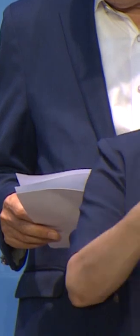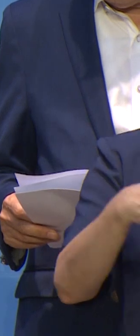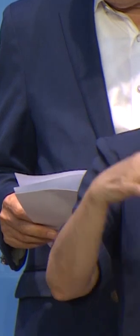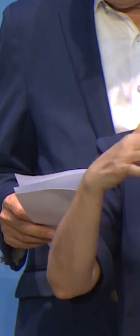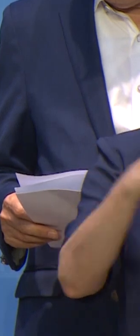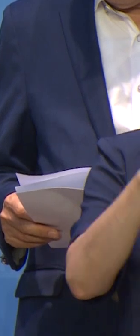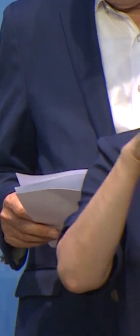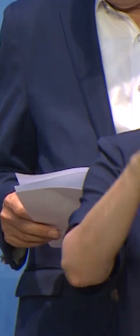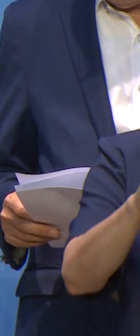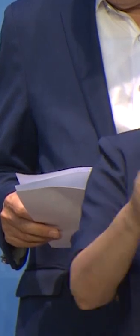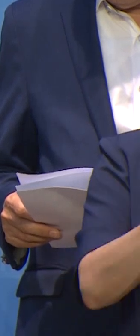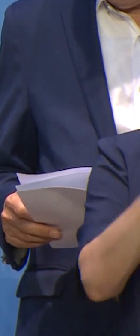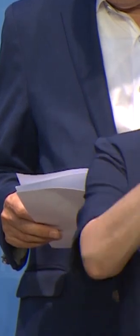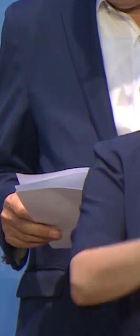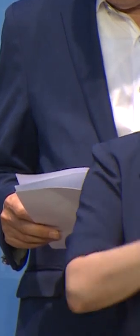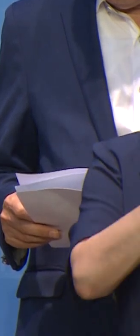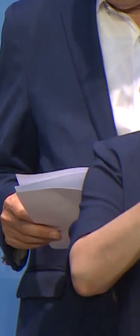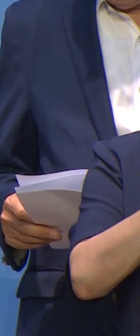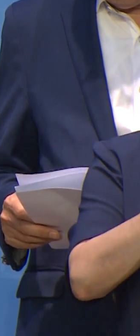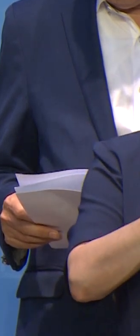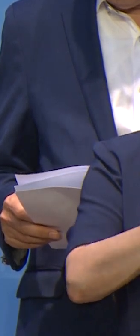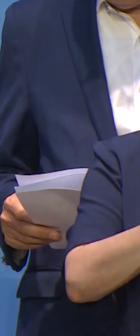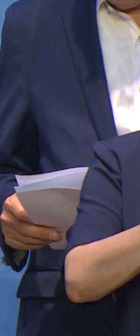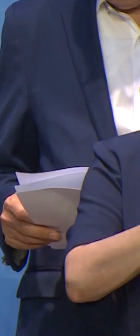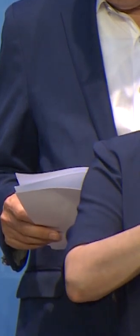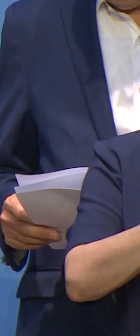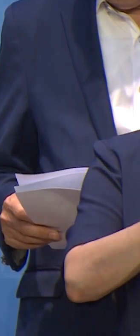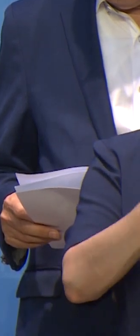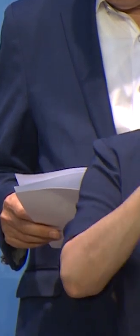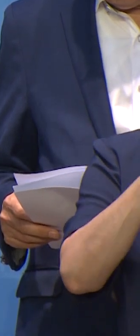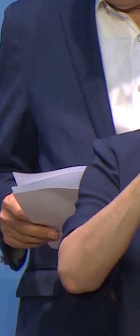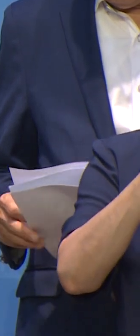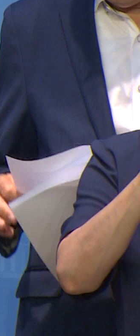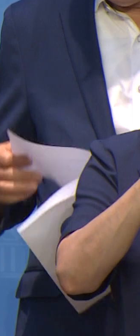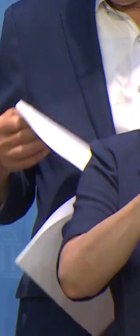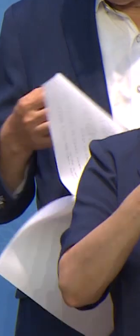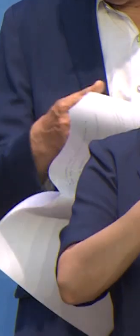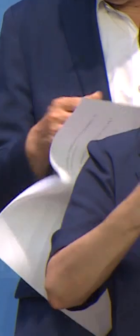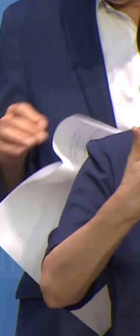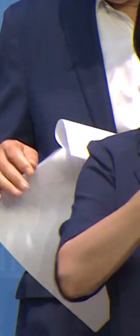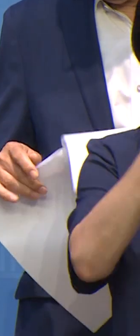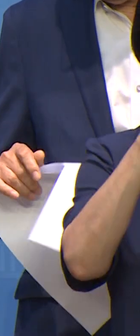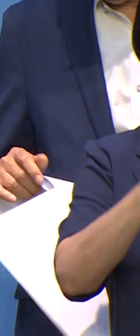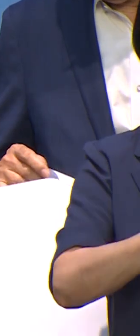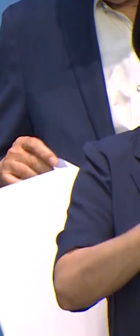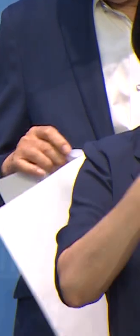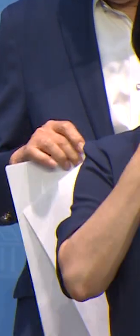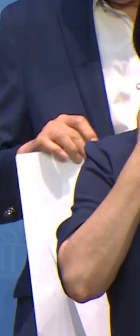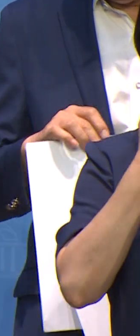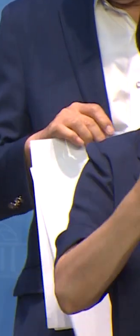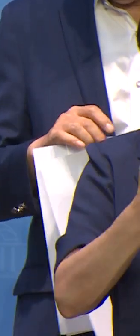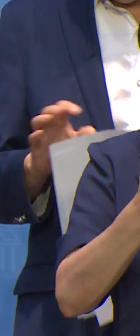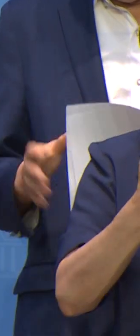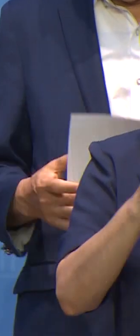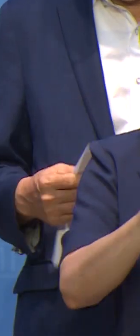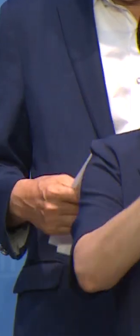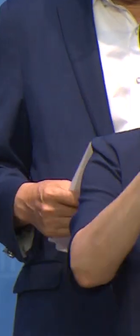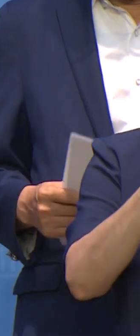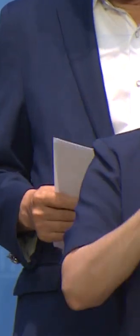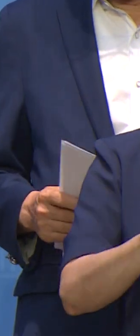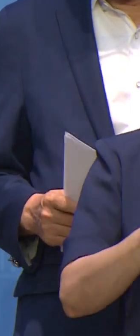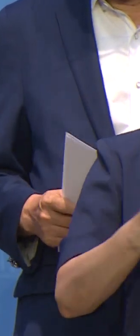아니면 70년째 휴전상태인 한반도의 불확실성을 어떻게 제거할 수 있는지 그